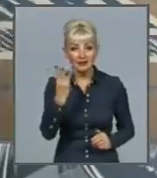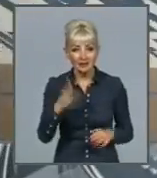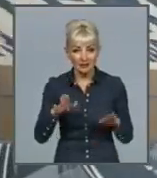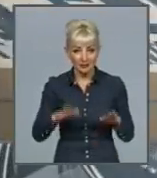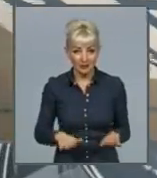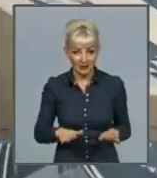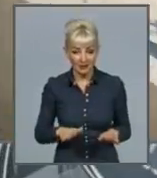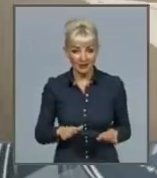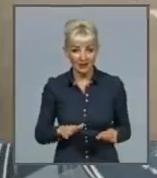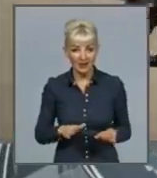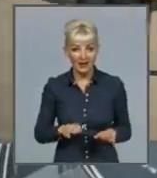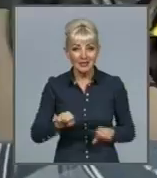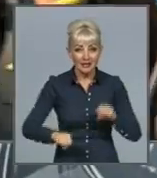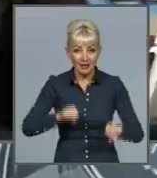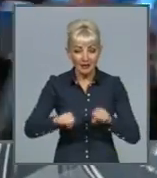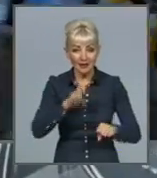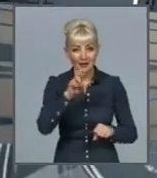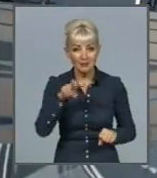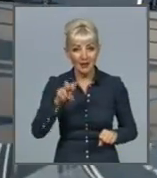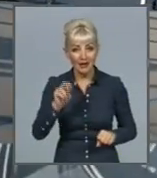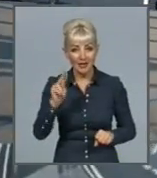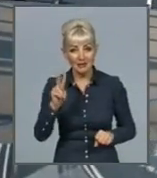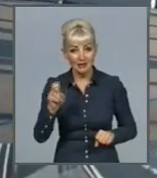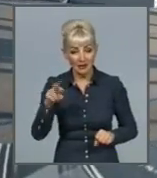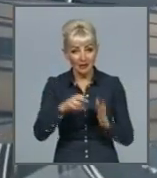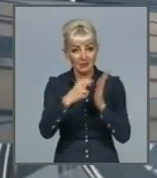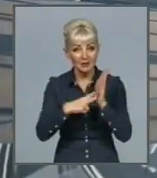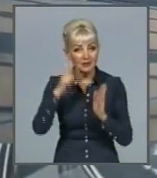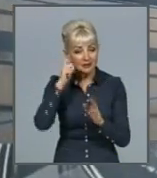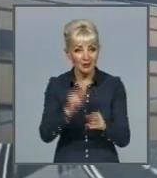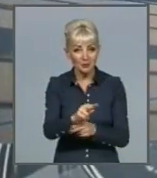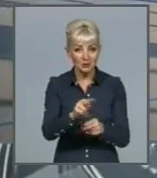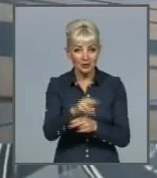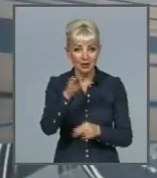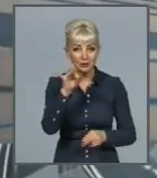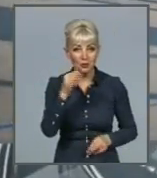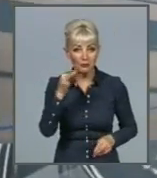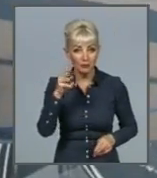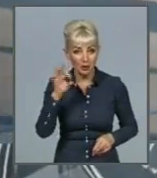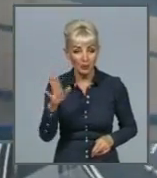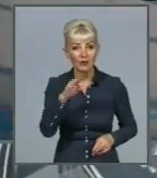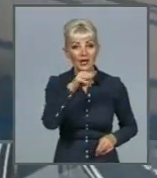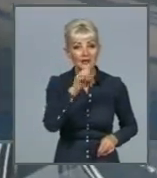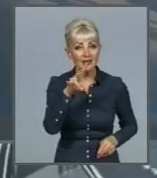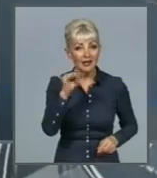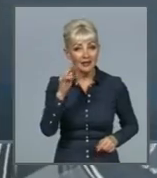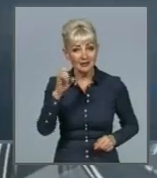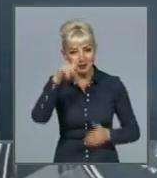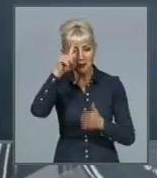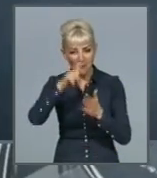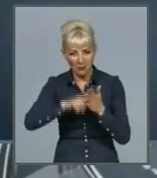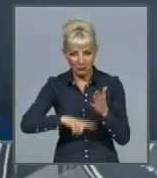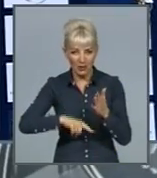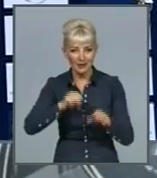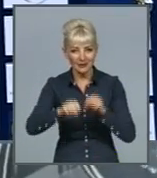заехала Алла Белецкая. 17-летняя ученица Сергея Трофимова и Сергея Телицына уверенно преодолела предварительные и полуфинальные